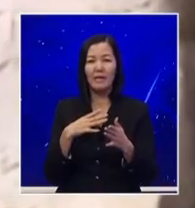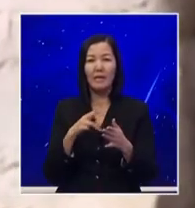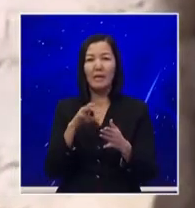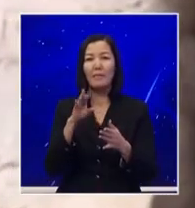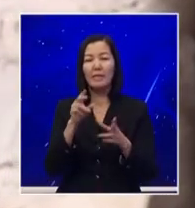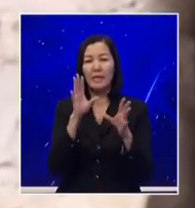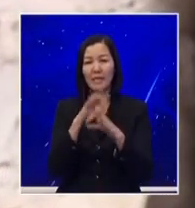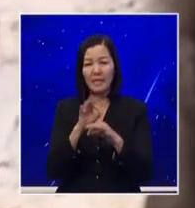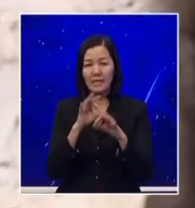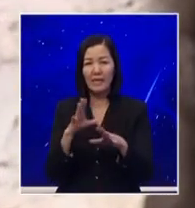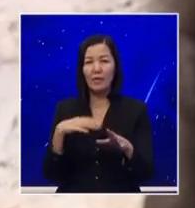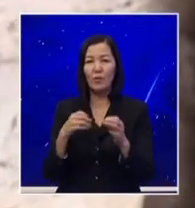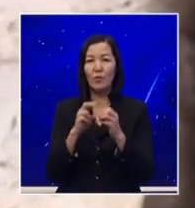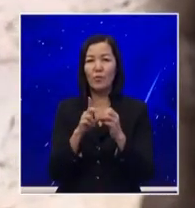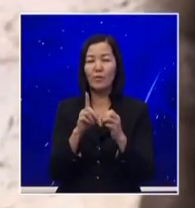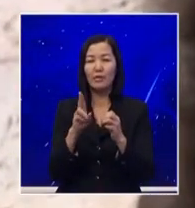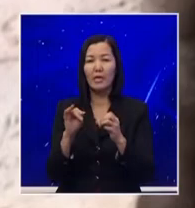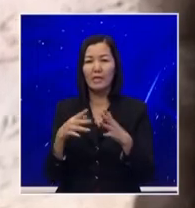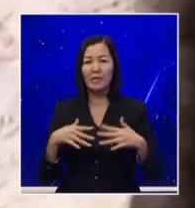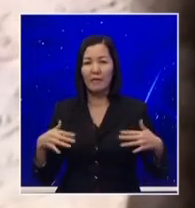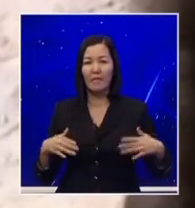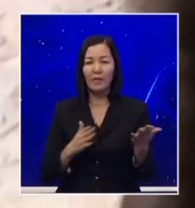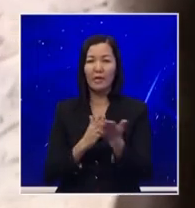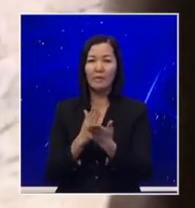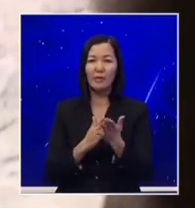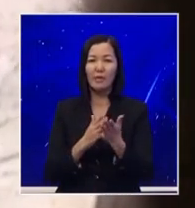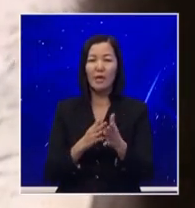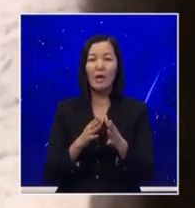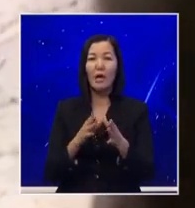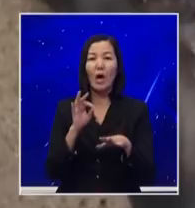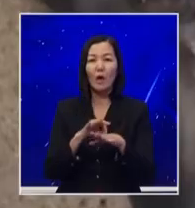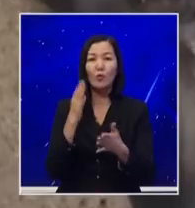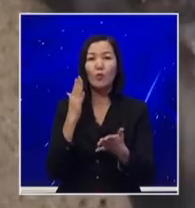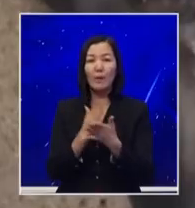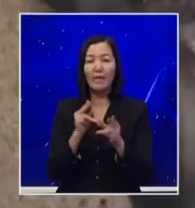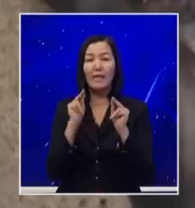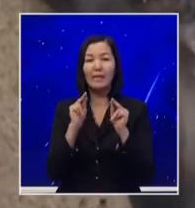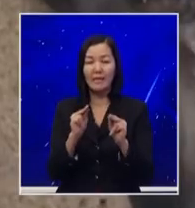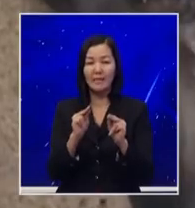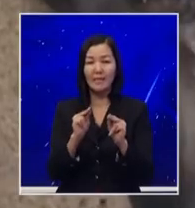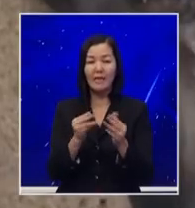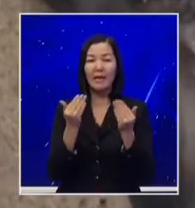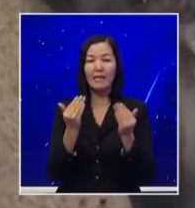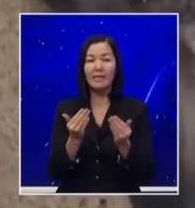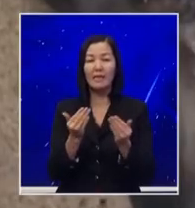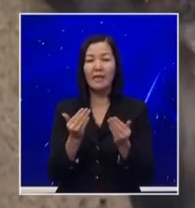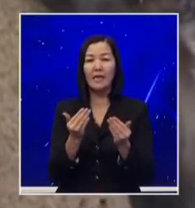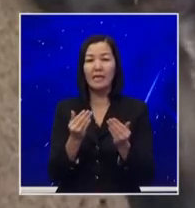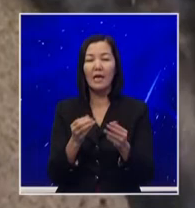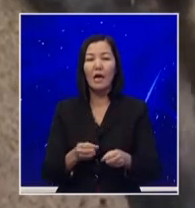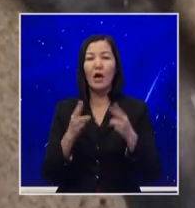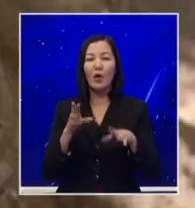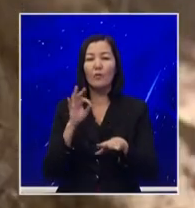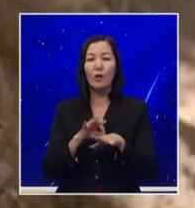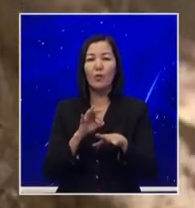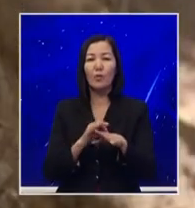ПТР-тест сынамасы алынды. 11 қаңтарда ветеринарлық қызметкерлер оң нәтижені растады. Мамандардың ақпарынша, гориллалар қауіпті індетті сая